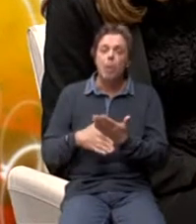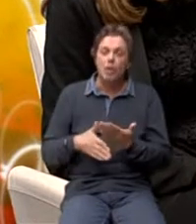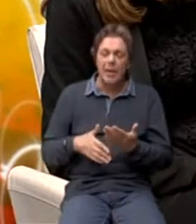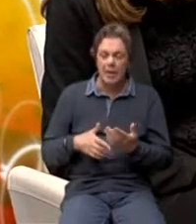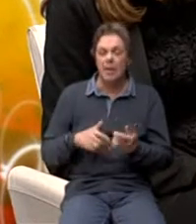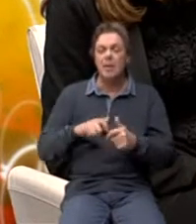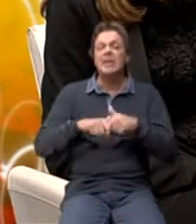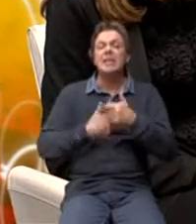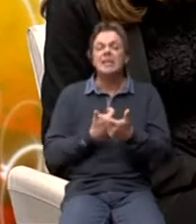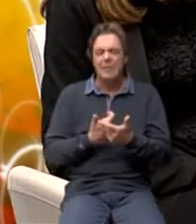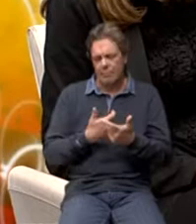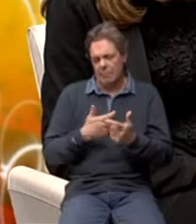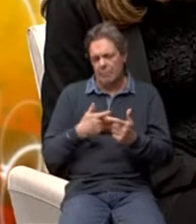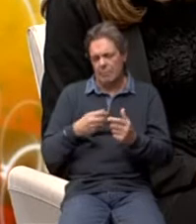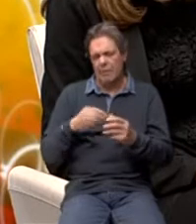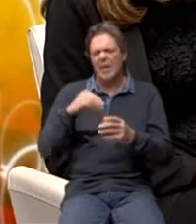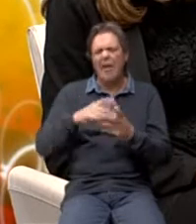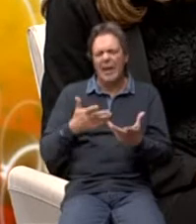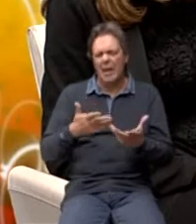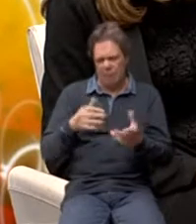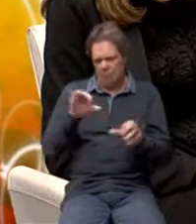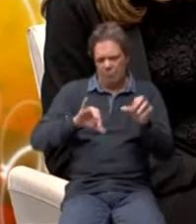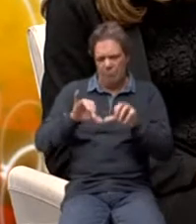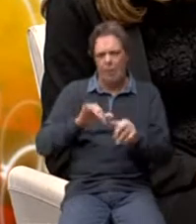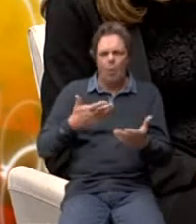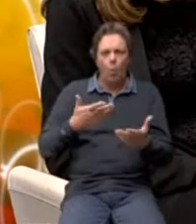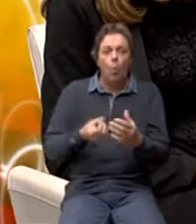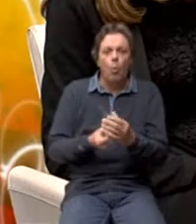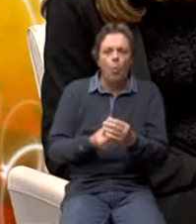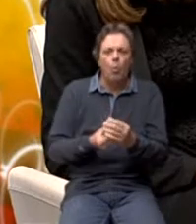procesu proizvodnje. To su ipak stvari koje, između ostalog, jedna od